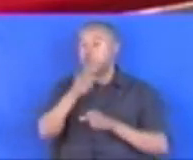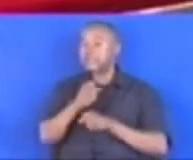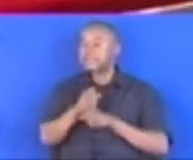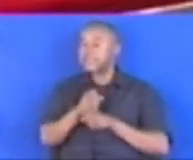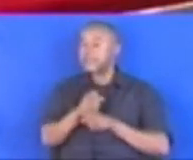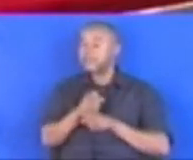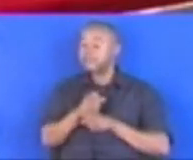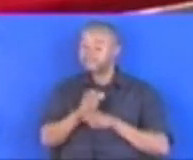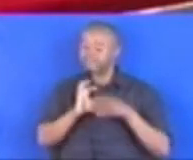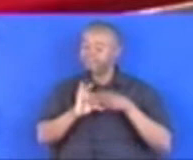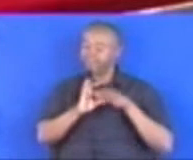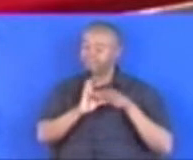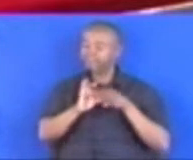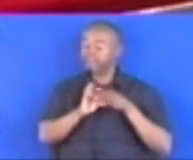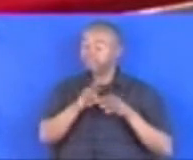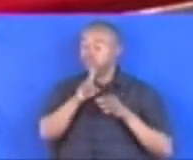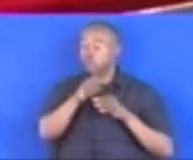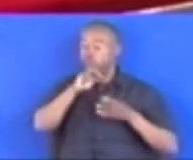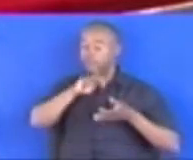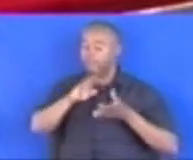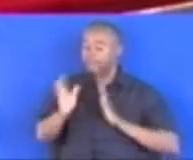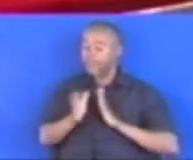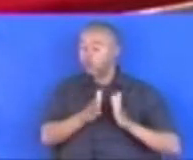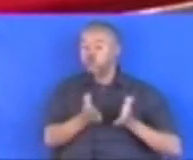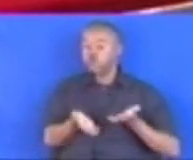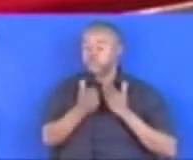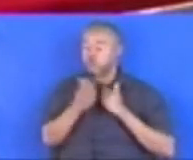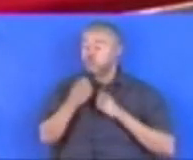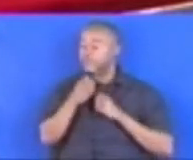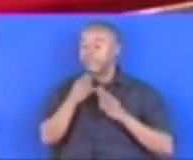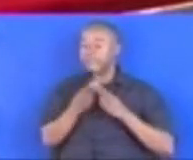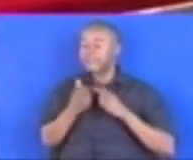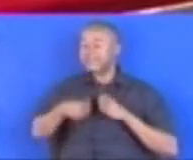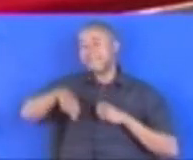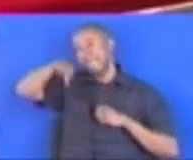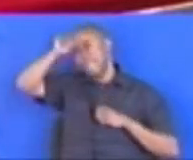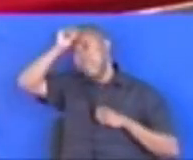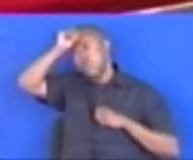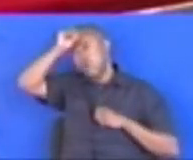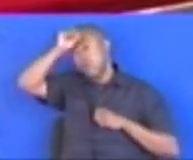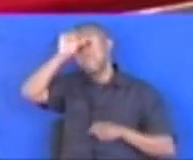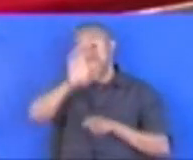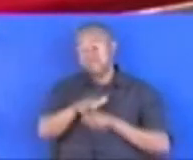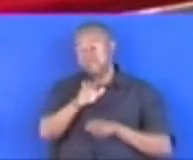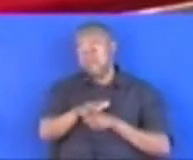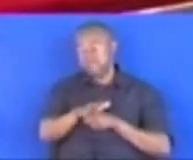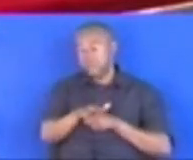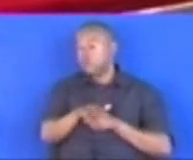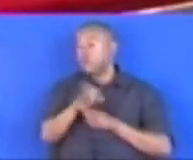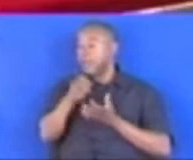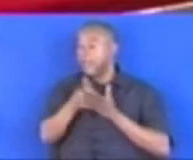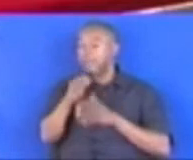fellowship training program. Mpango huu utawezesha upatikanaji wa madaktari bingwa wengi zaidi kwa gharama nafuu zaidi,